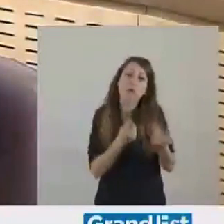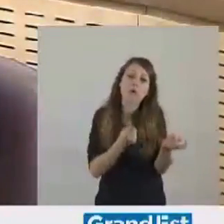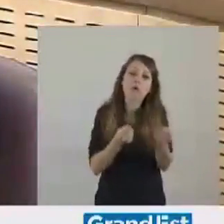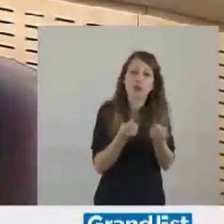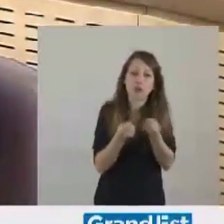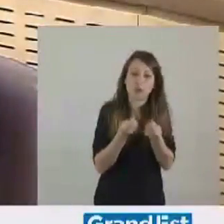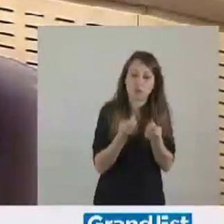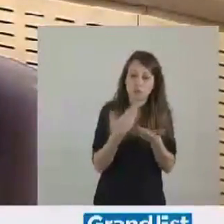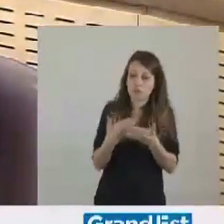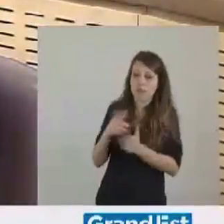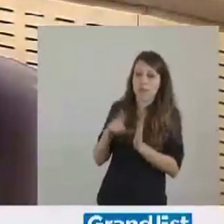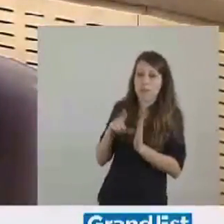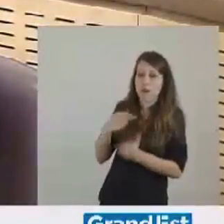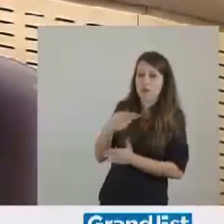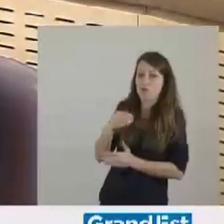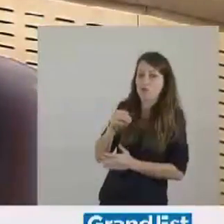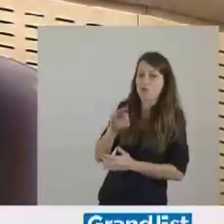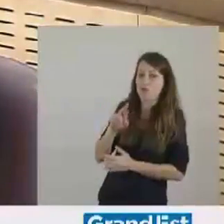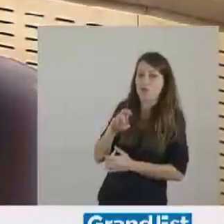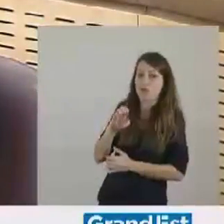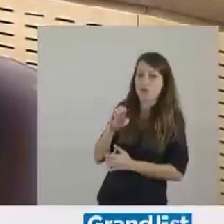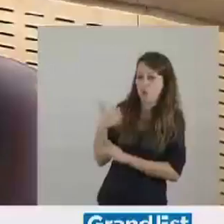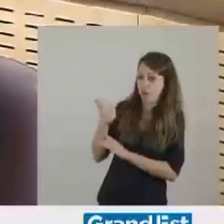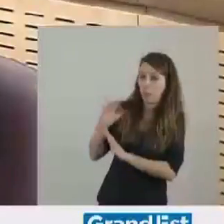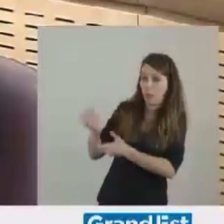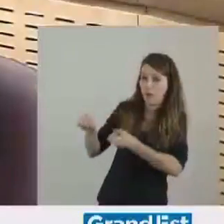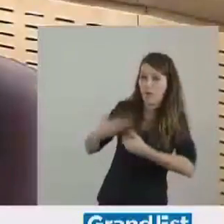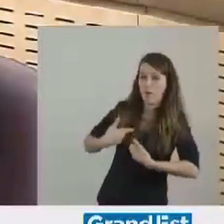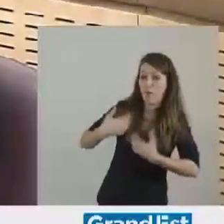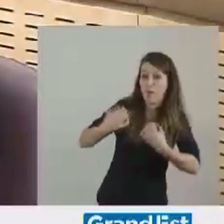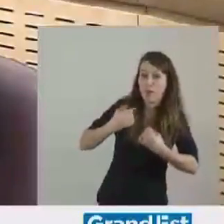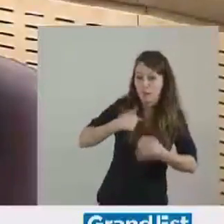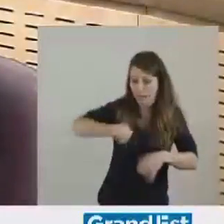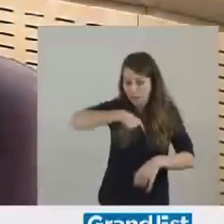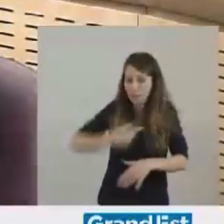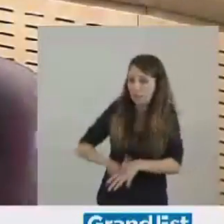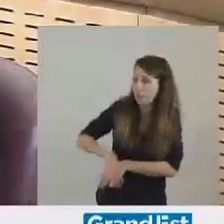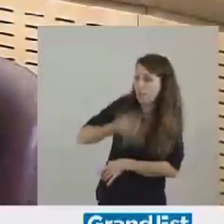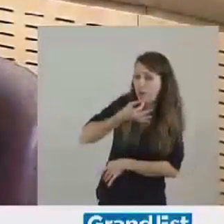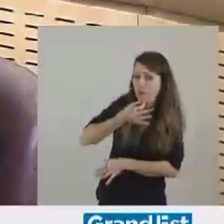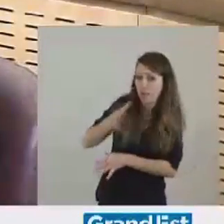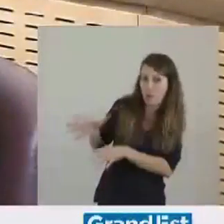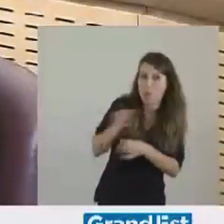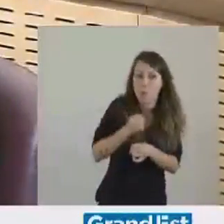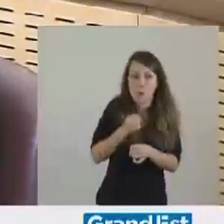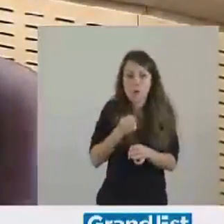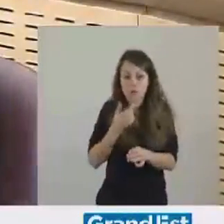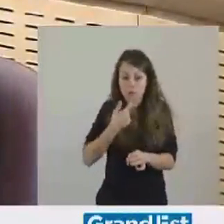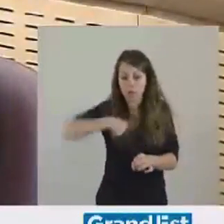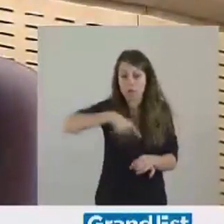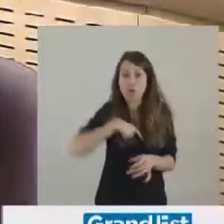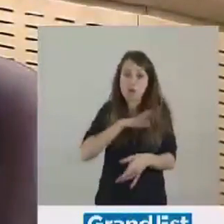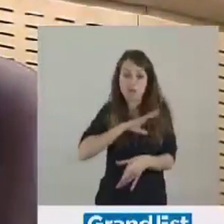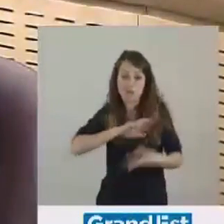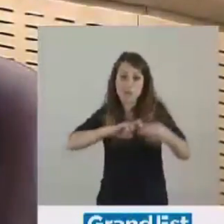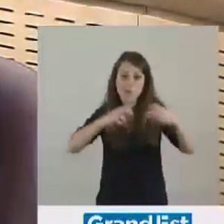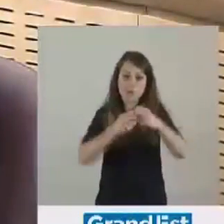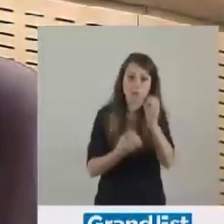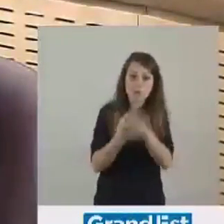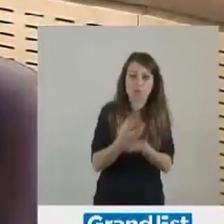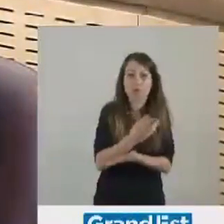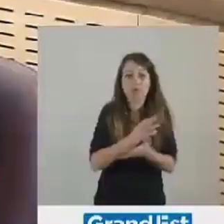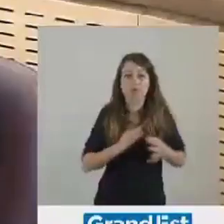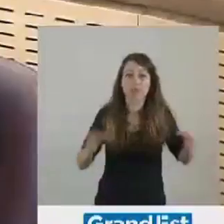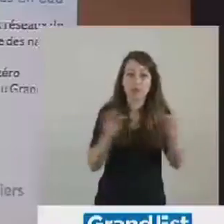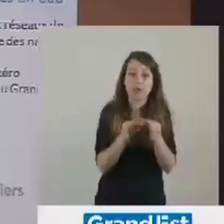loi NOTRe nous offre et que l'on a pris à bras-le-corps, structurer notre grand territoire. Le deuxième axe concerne la prévention